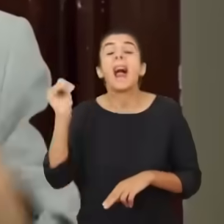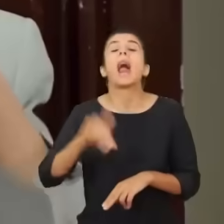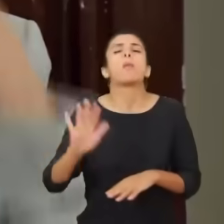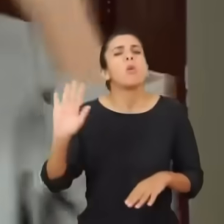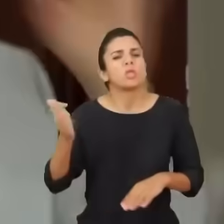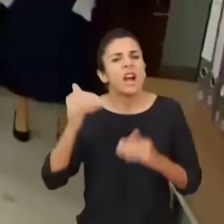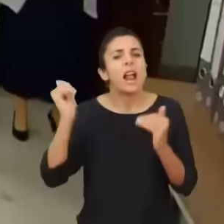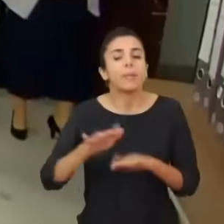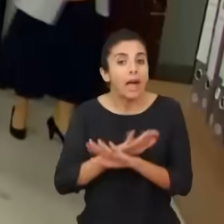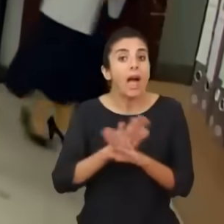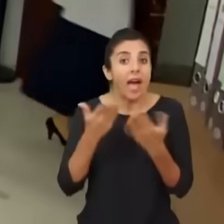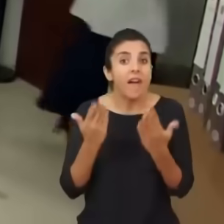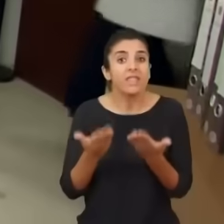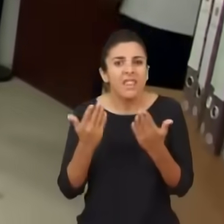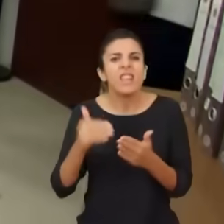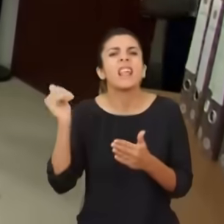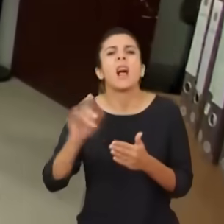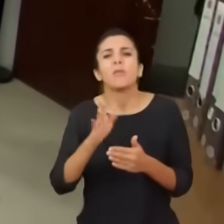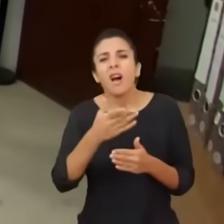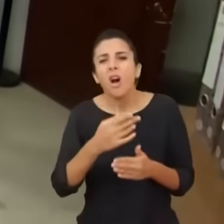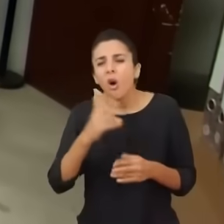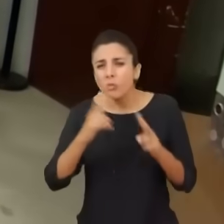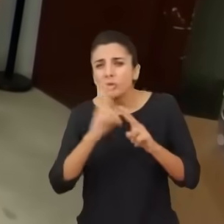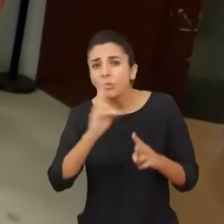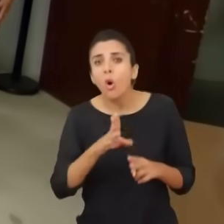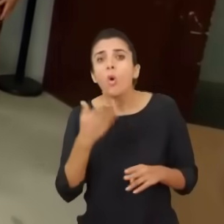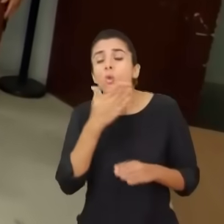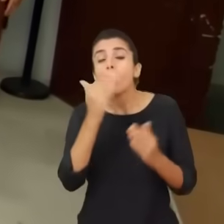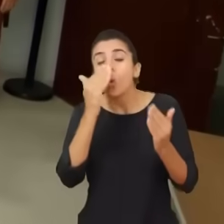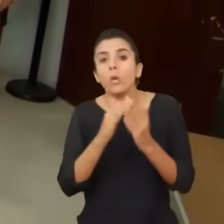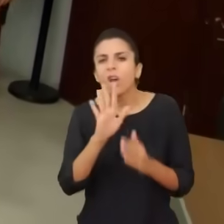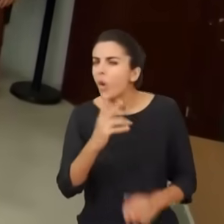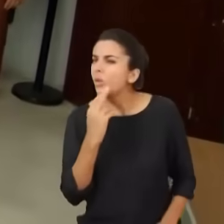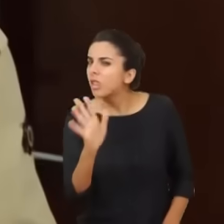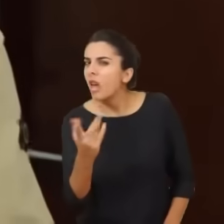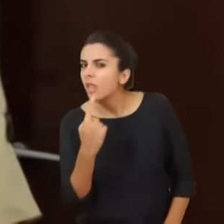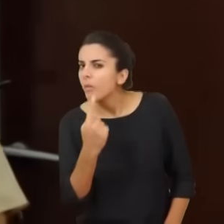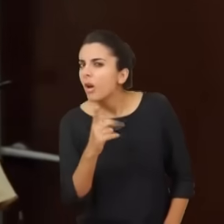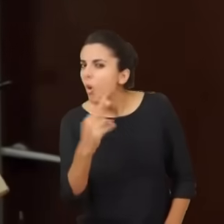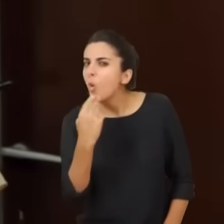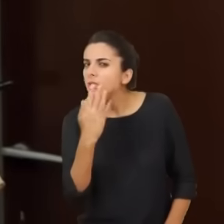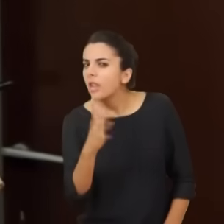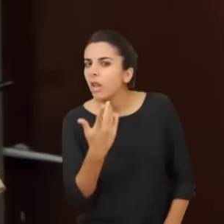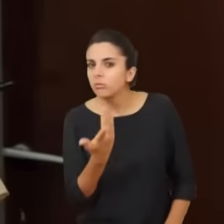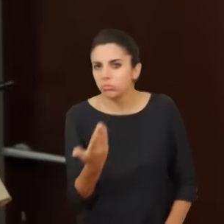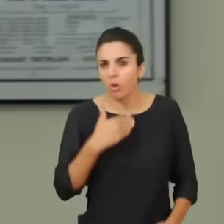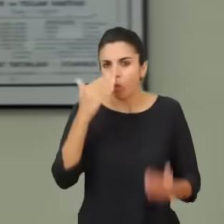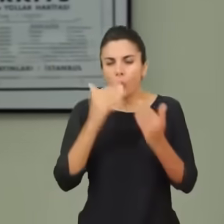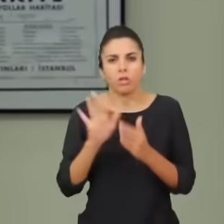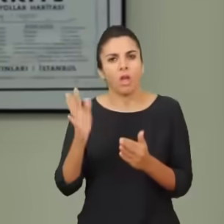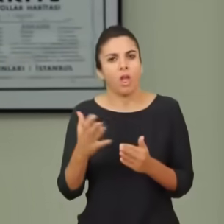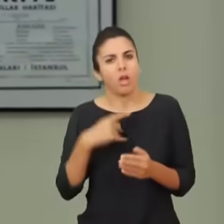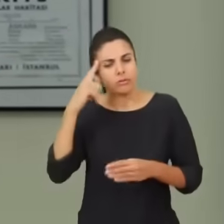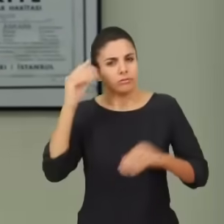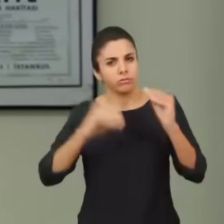kaldı zaten gidiyorum. Evet başkomiserimize oruç yaram hadi. Hadi güle güle. Ne şey ne çok konuştun orada? Ne çok olacak iş değil ya.